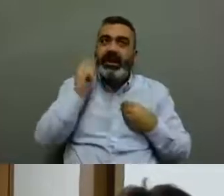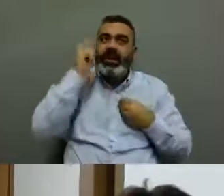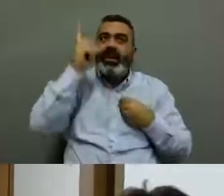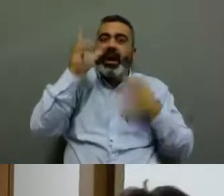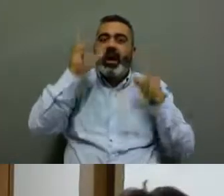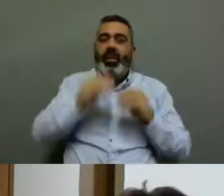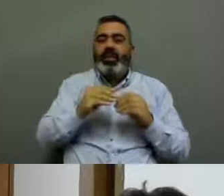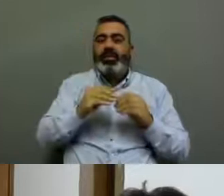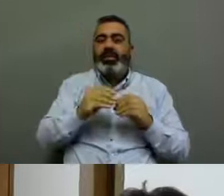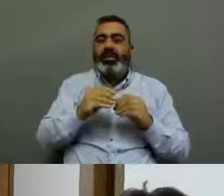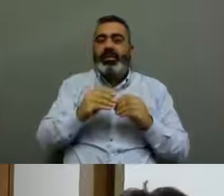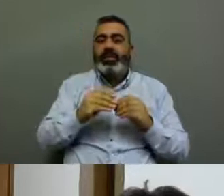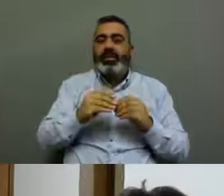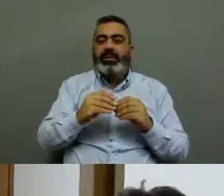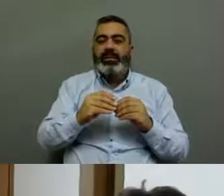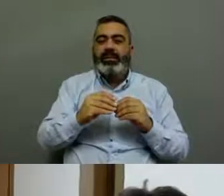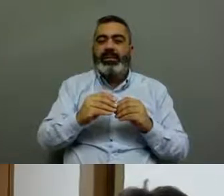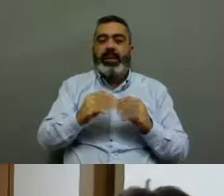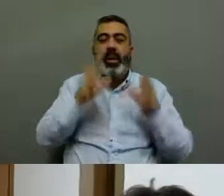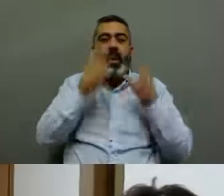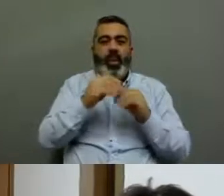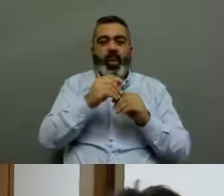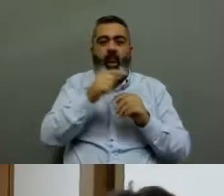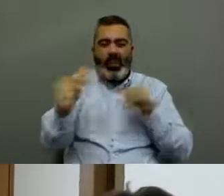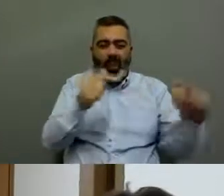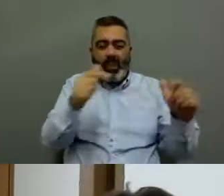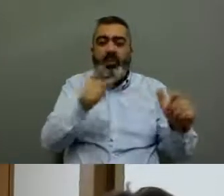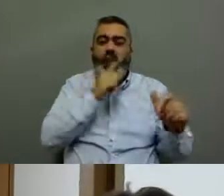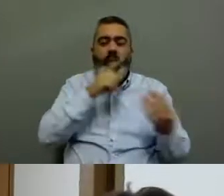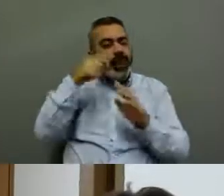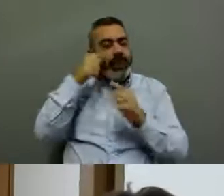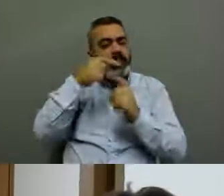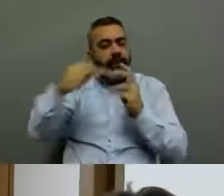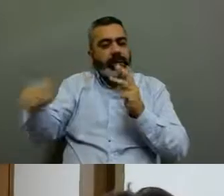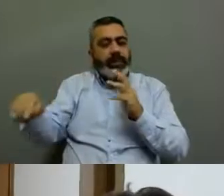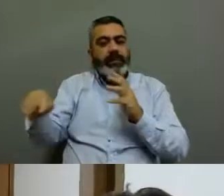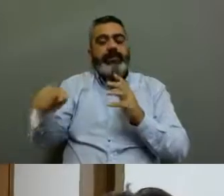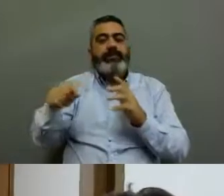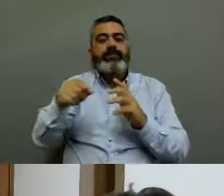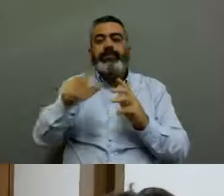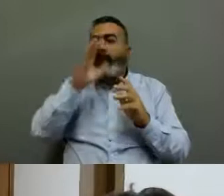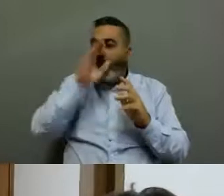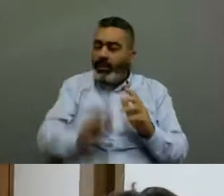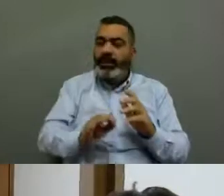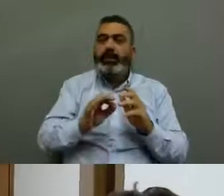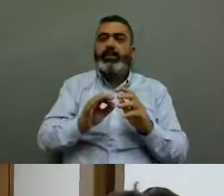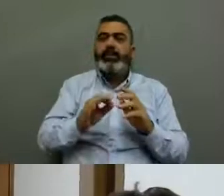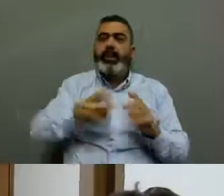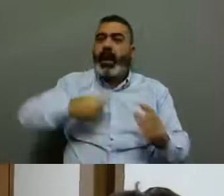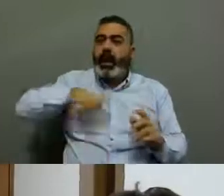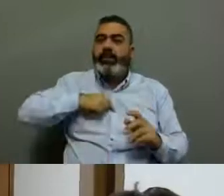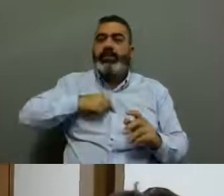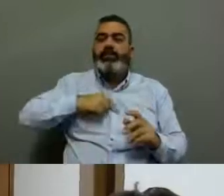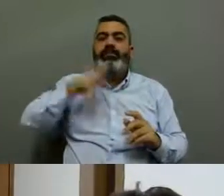το κομμάτι της αποξένωσης, όσο και στις υπόλοιπες, πράγματι μπορούμε να